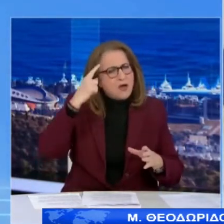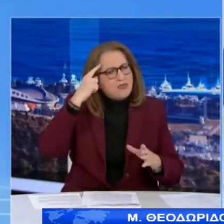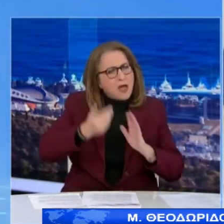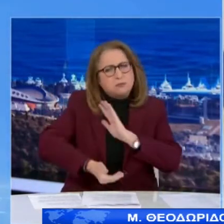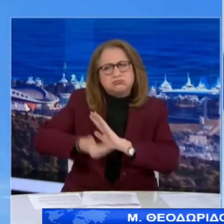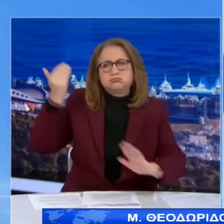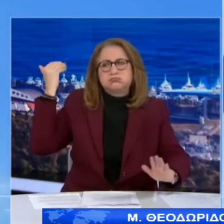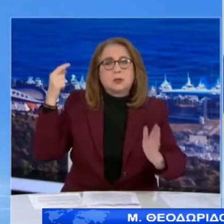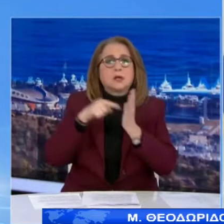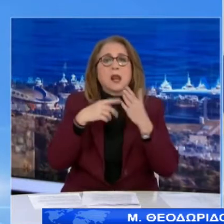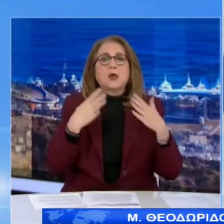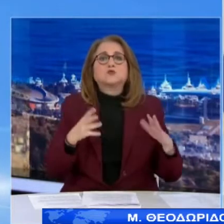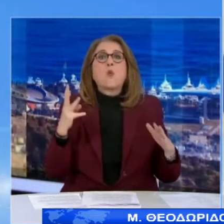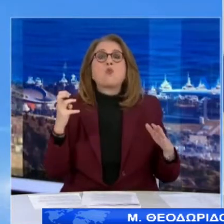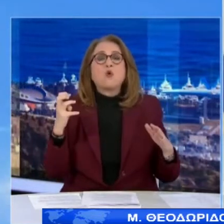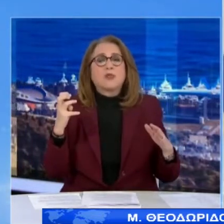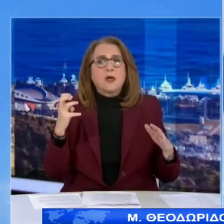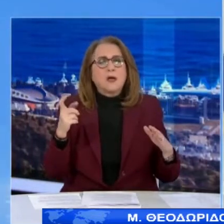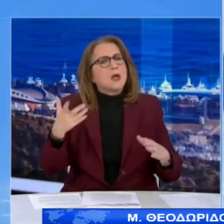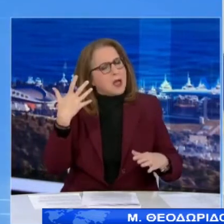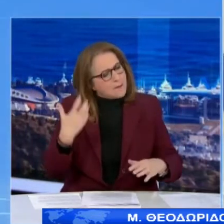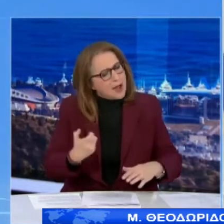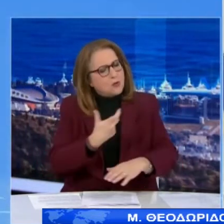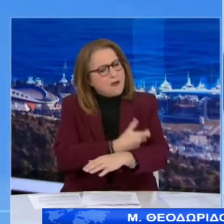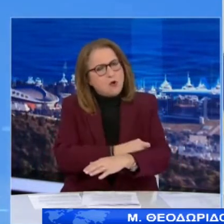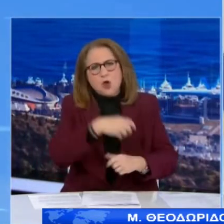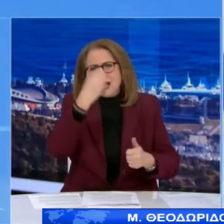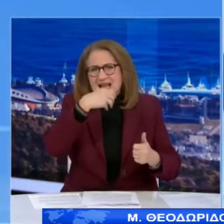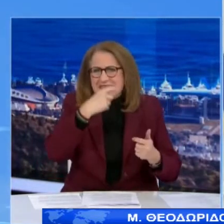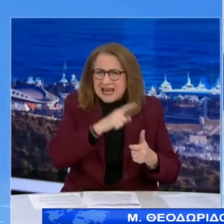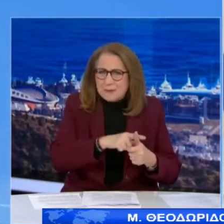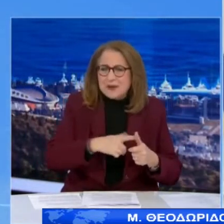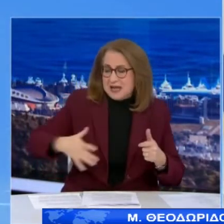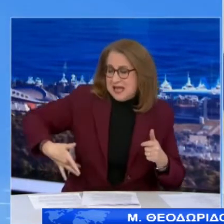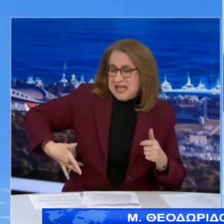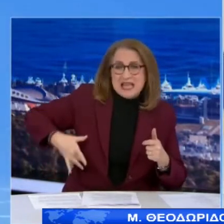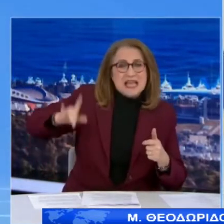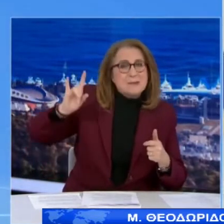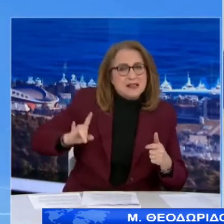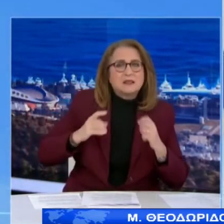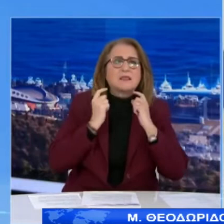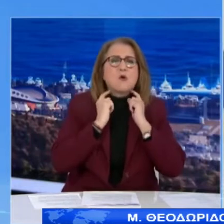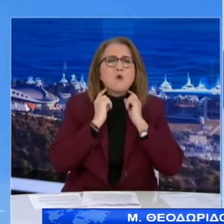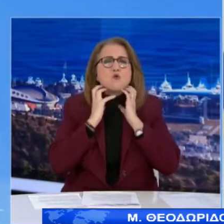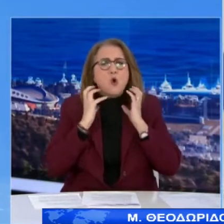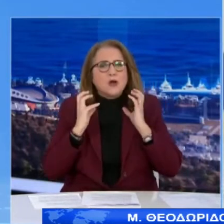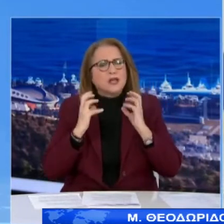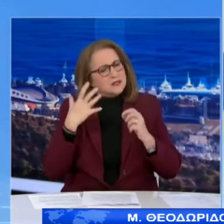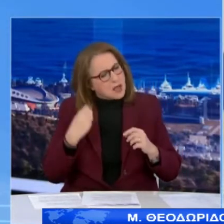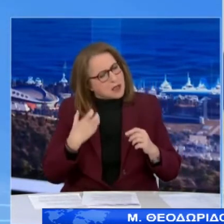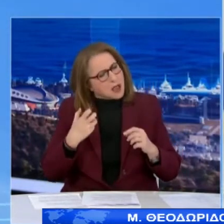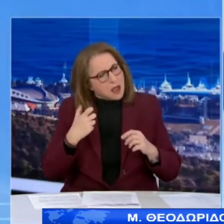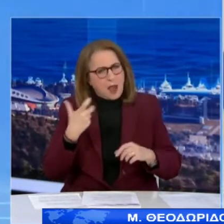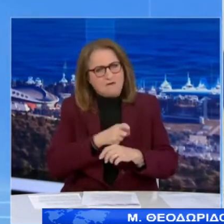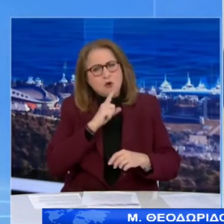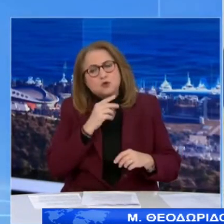έχουν παραχθεί εμβόλια που σας είναι γνωστά, όπως της γρήπης, της υπατήτιδας, του κοκκίτη και άλλα. Θα